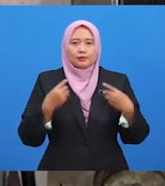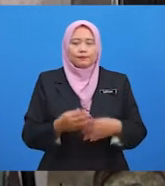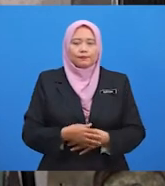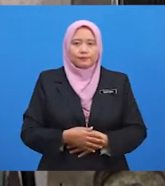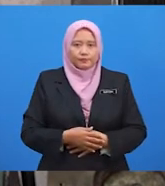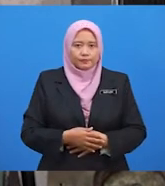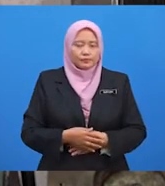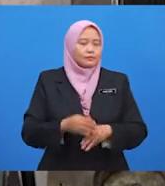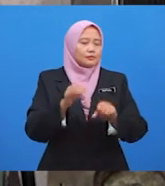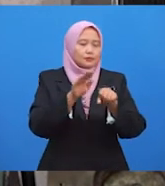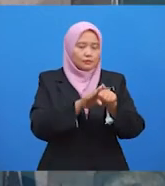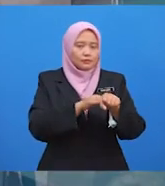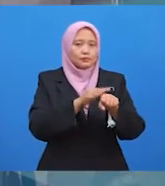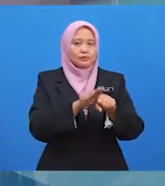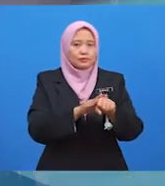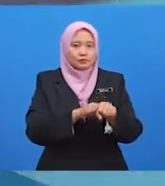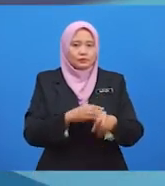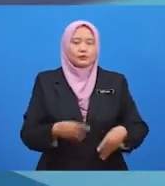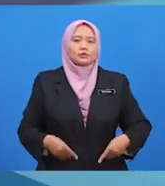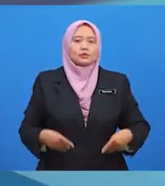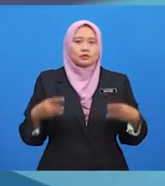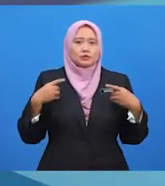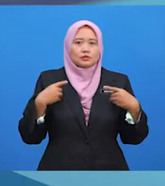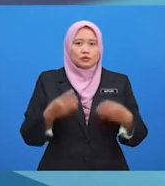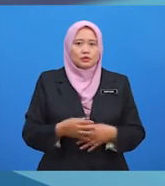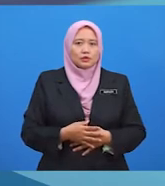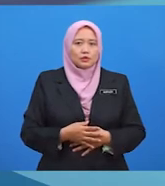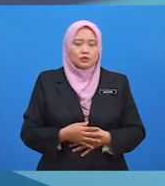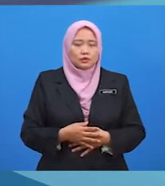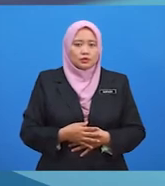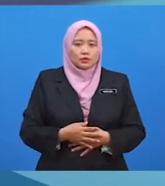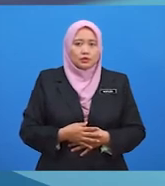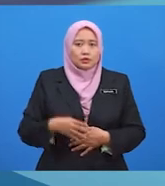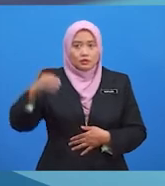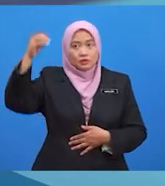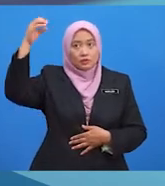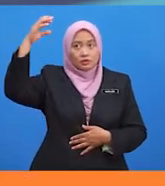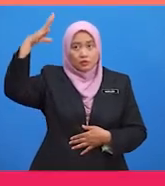yang betul bagi mengurangi keletihan mata.